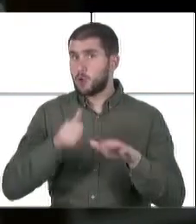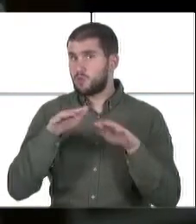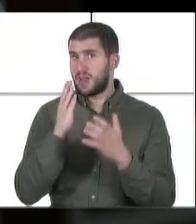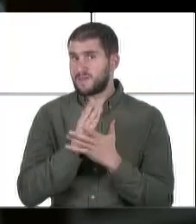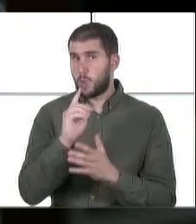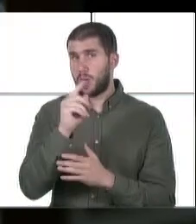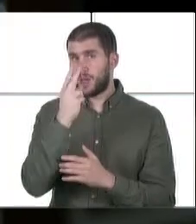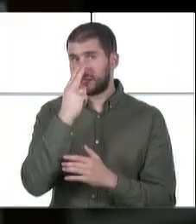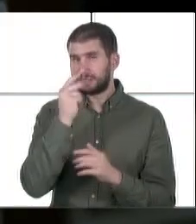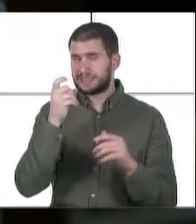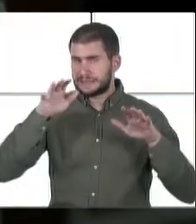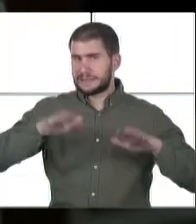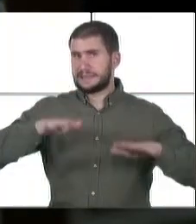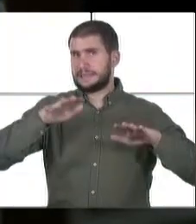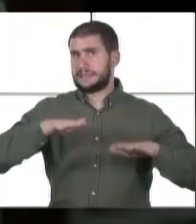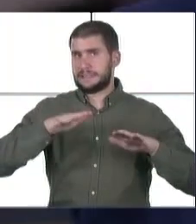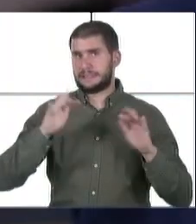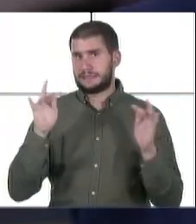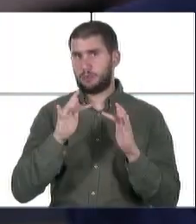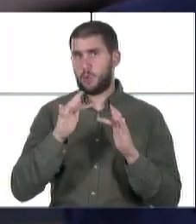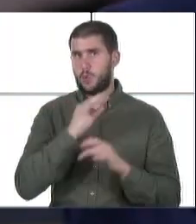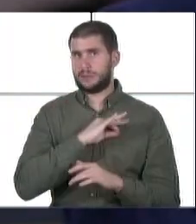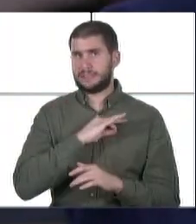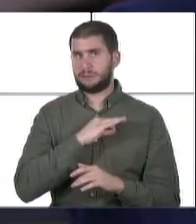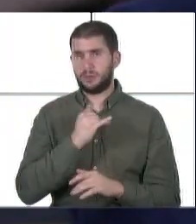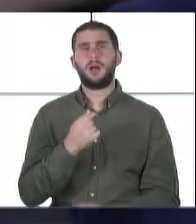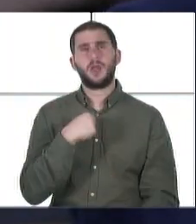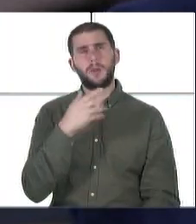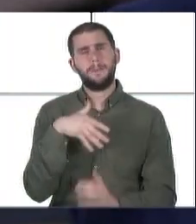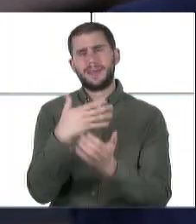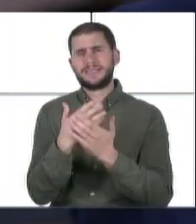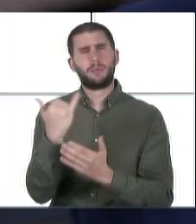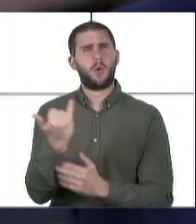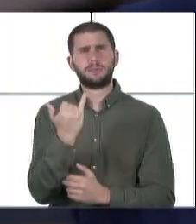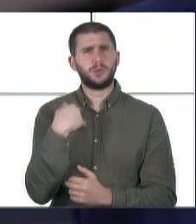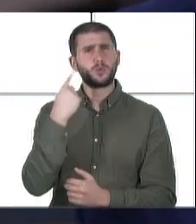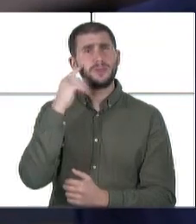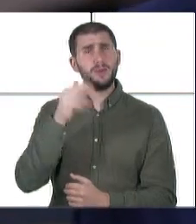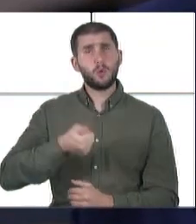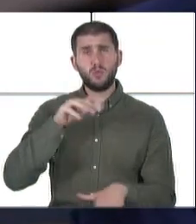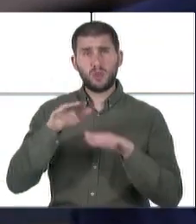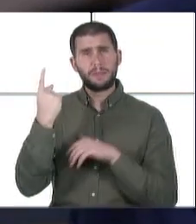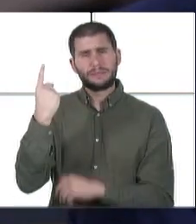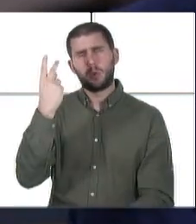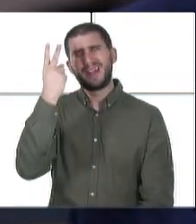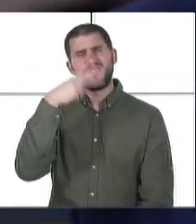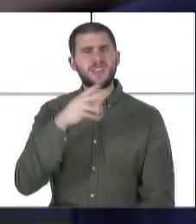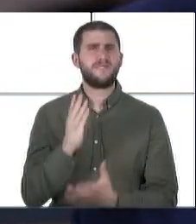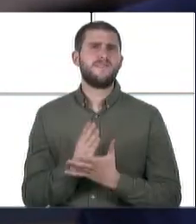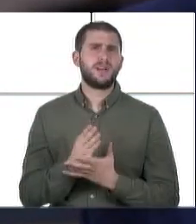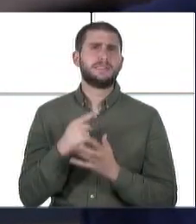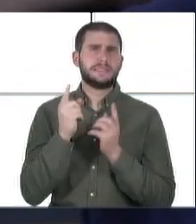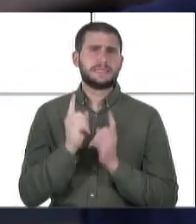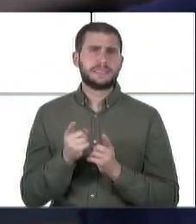אולי לנסות להנמיך את הלהבות מול הרוסים בשלב הזה? אנחנו מתייעצים כל הזמן, אני חושב שגם ראש הממשלה מבין שאנחנו צריכים